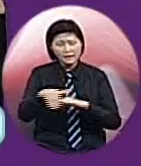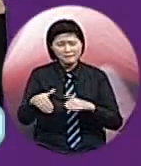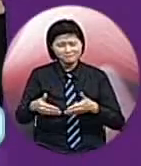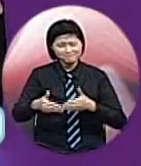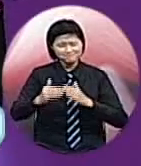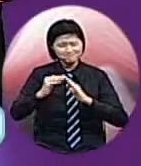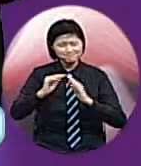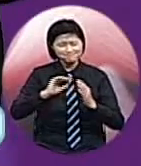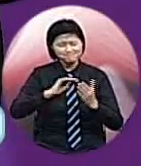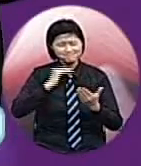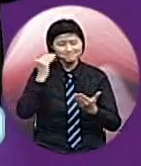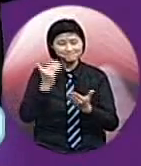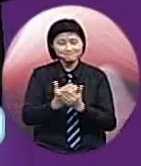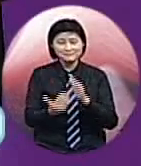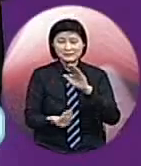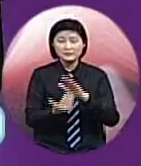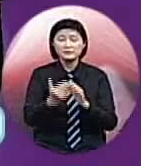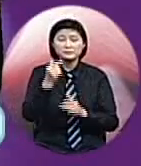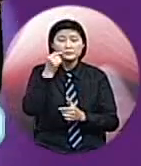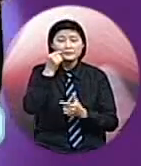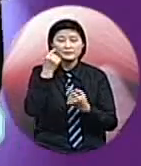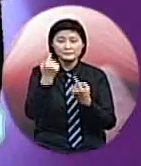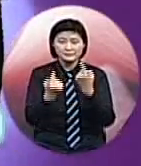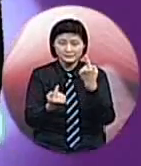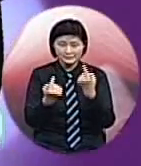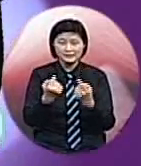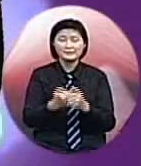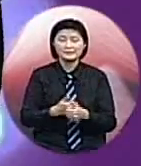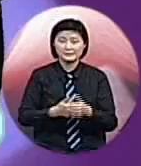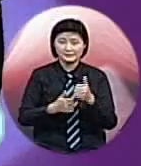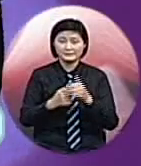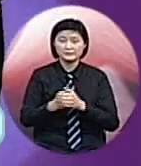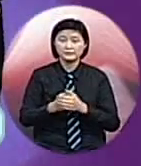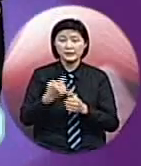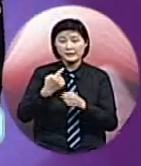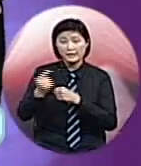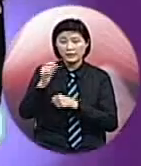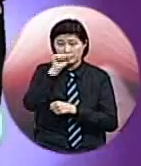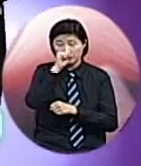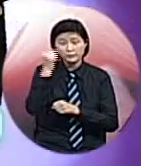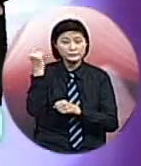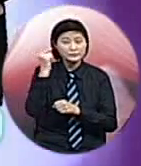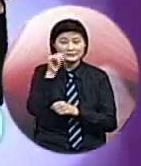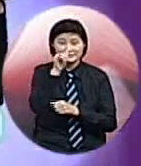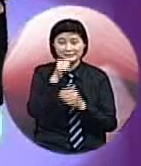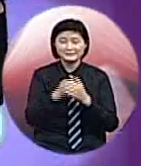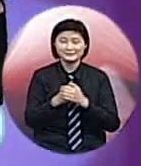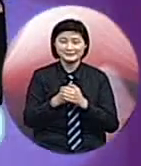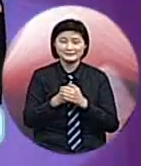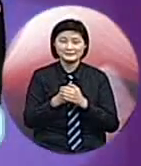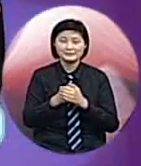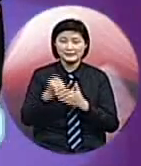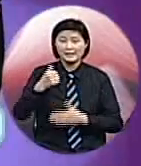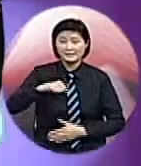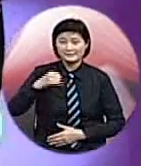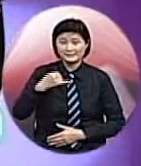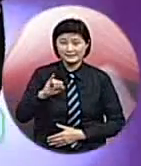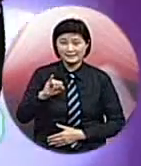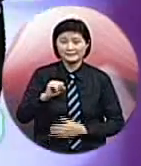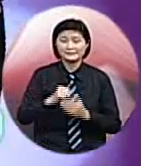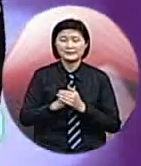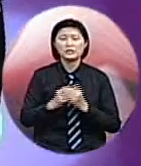이만큼 세워가지고 못 이루는 것보다요. 그러니까요. 네. 그리고 내년에 또 좋은 소식이 있어요. 네, 내년에 또 어떤 네. 소식 작은 있나요? 작은 딸이 예.